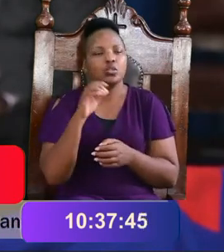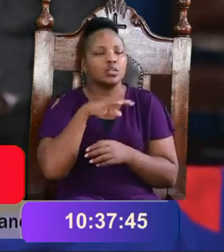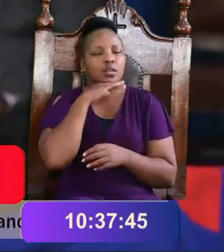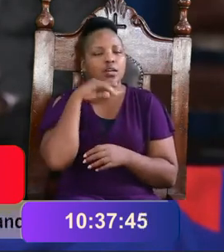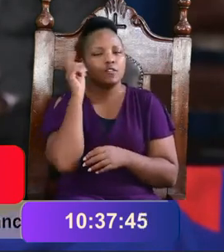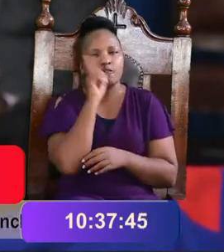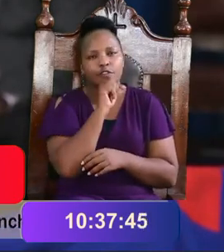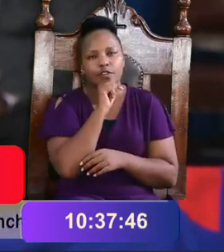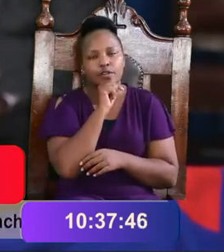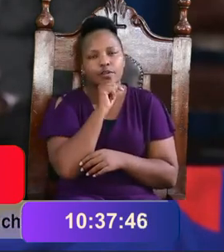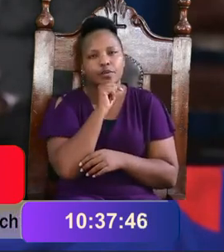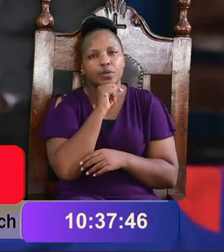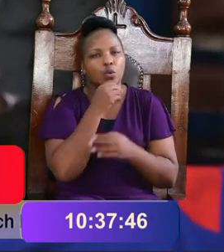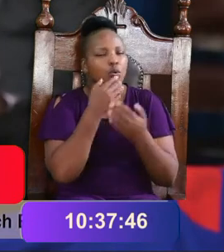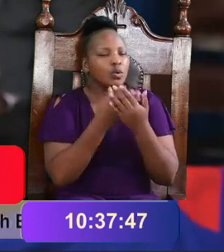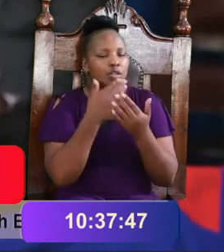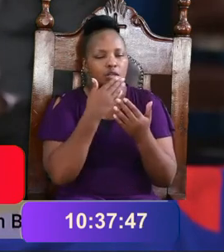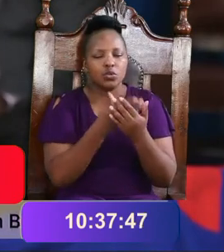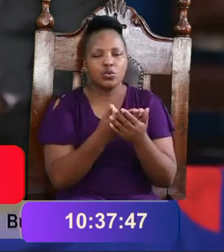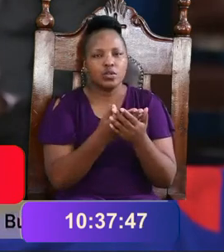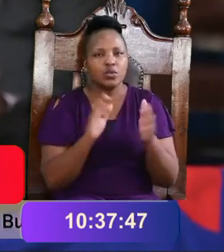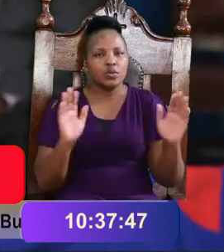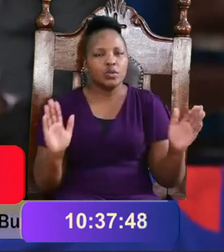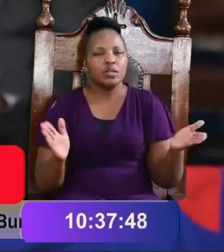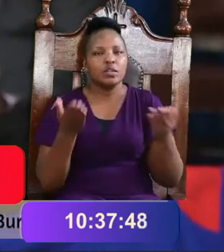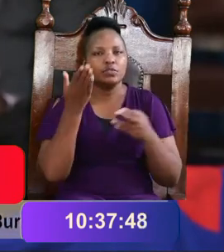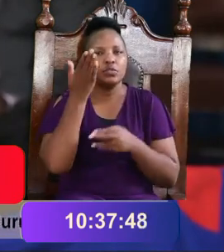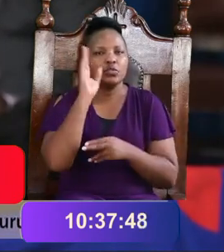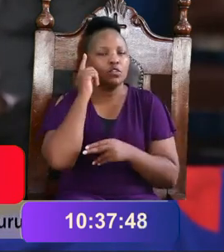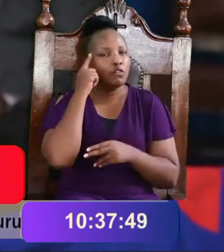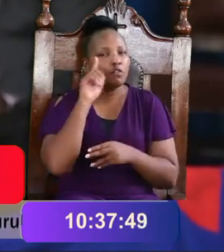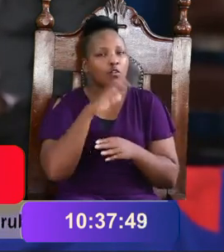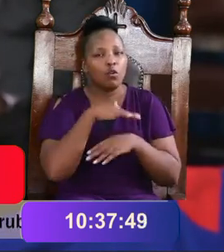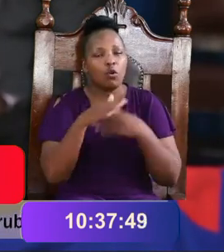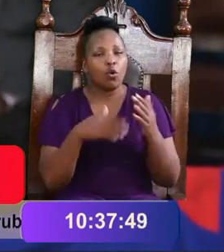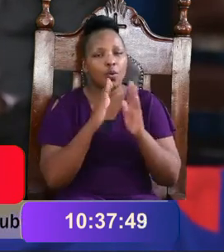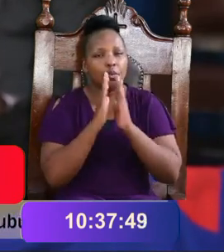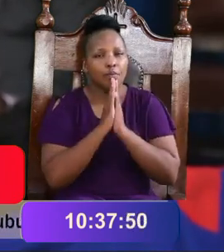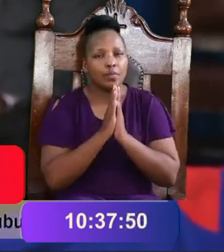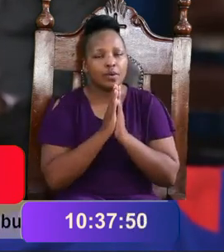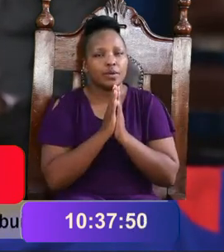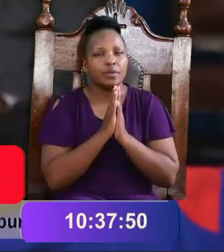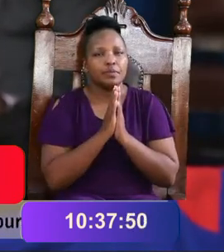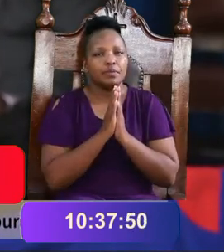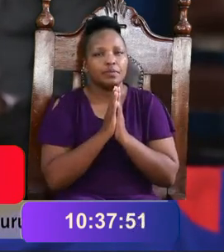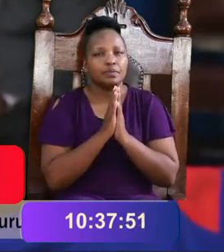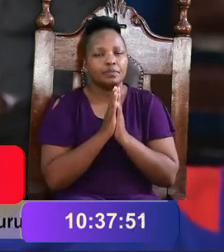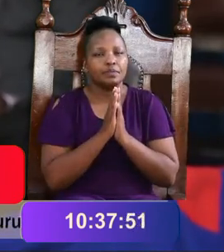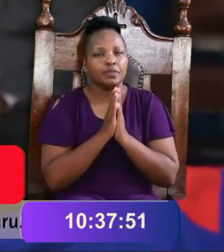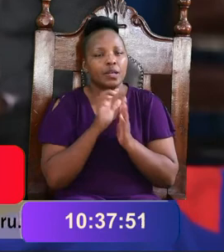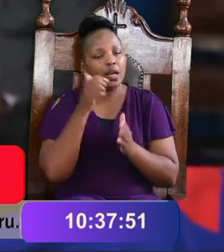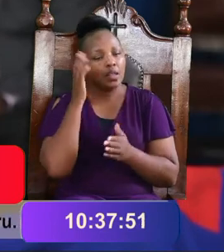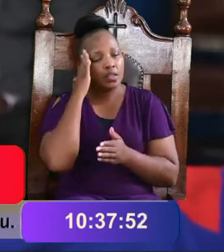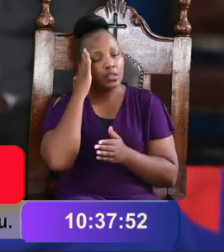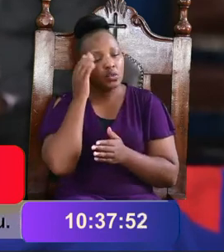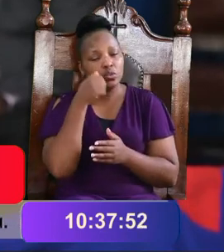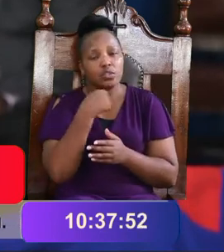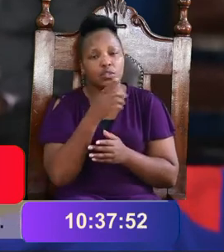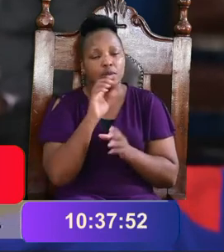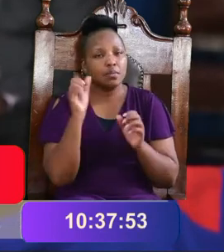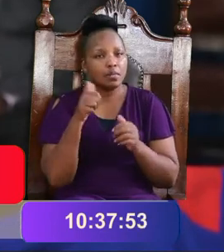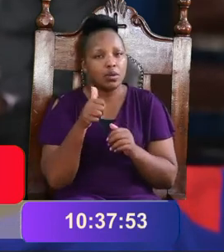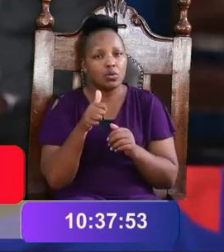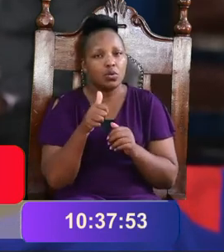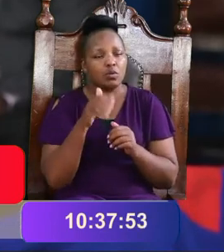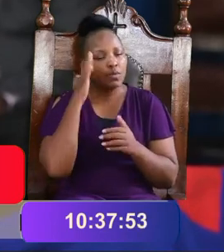Mfalme wa ajabu. Tuwakushukuru na tuwakuinua Mungu kwa haya machache tumeomba, na kwa haya ambayo hatujaomba Mfalme, kwa imani